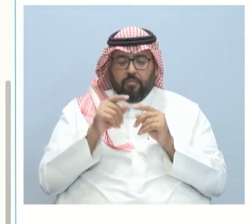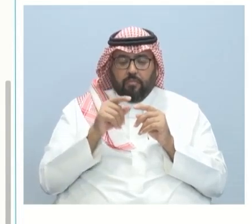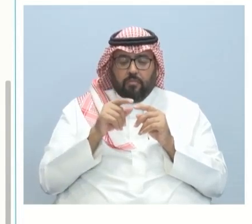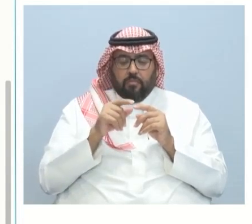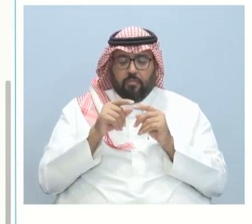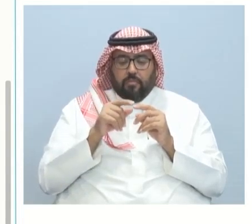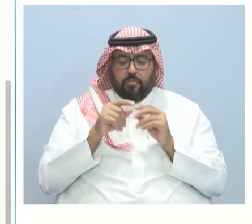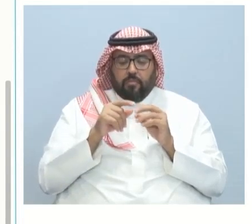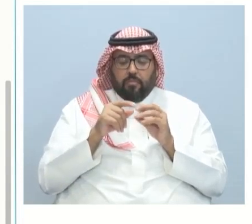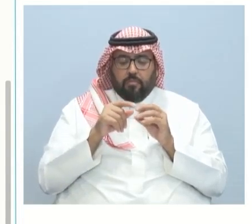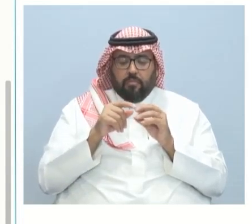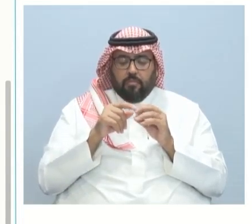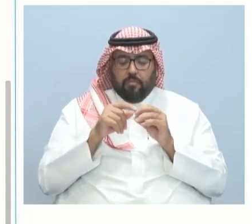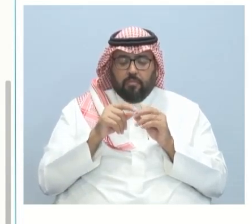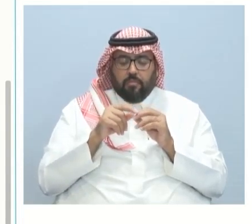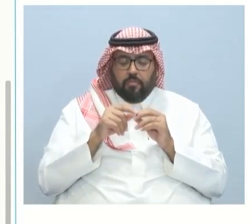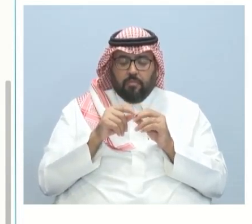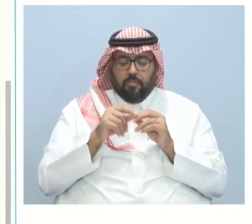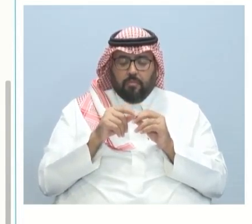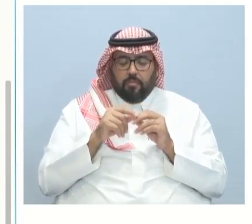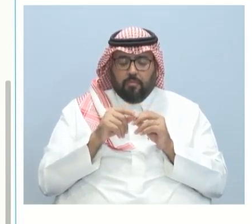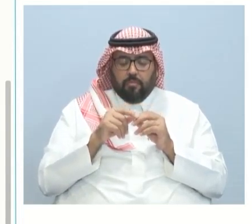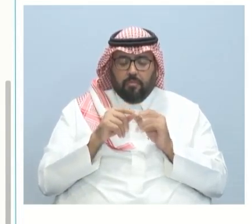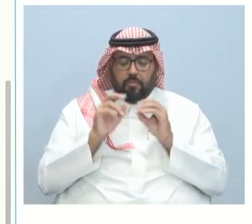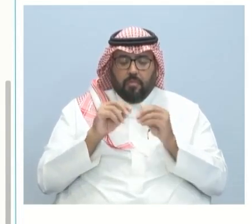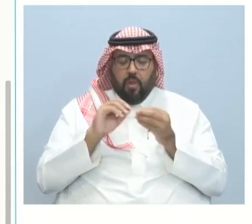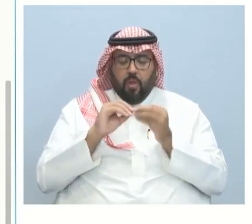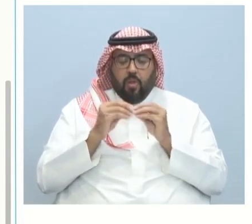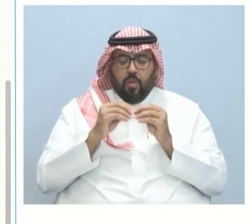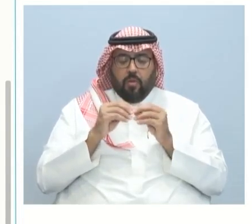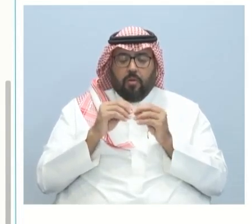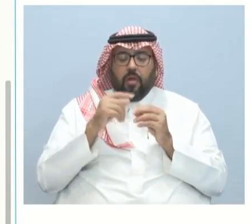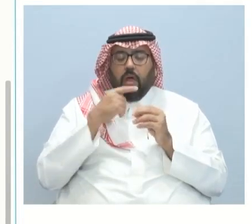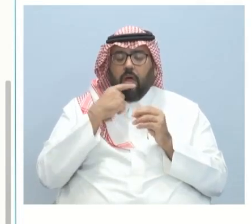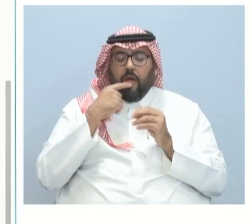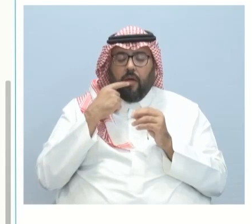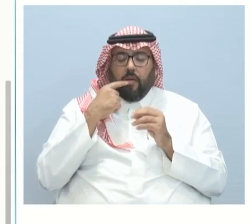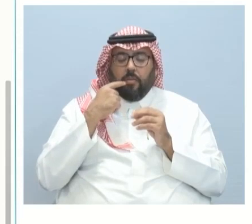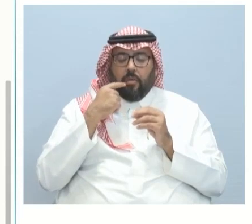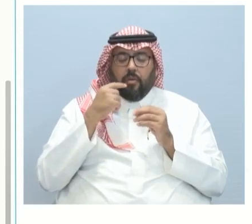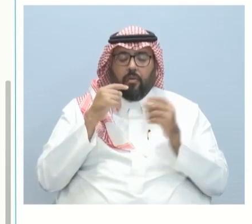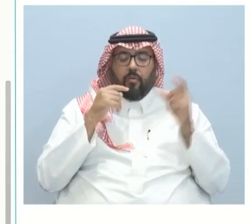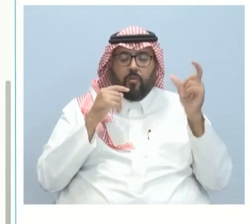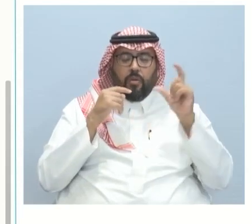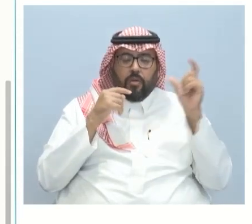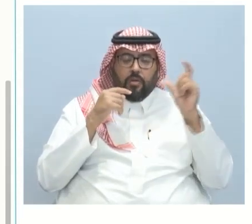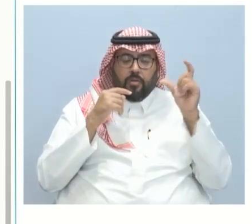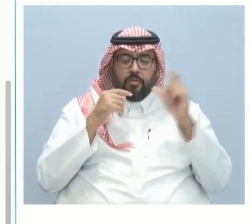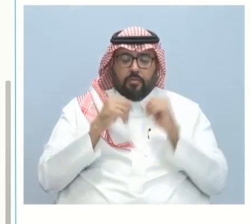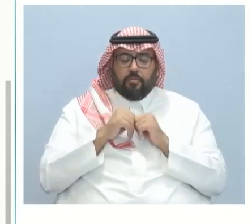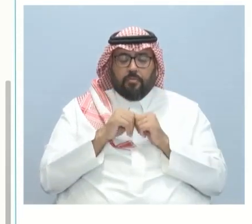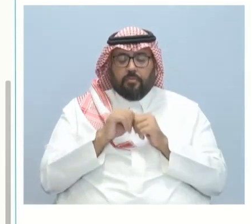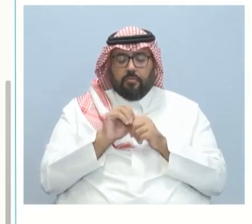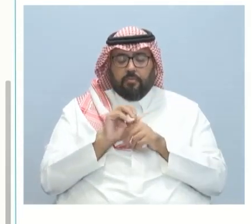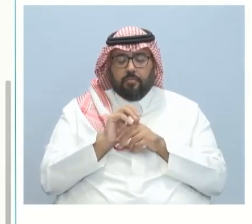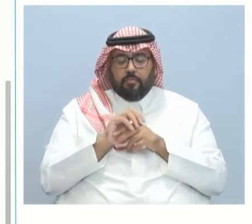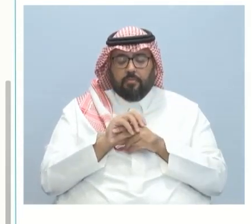نلاحظ قوم الروبوت بتشكيل ثم باللونين الاحمر والازرق